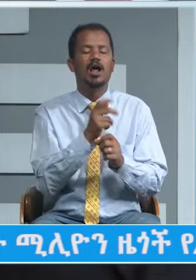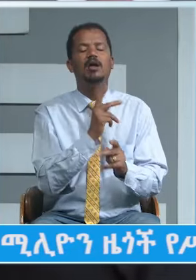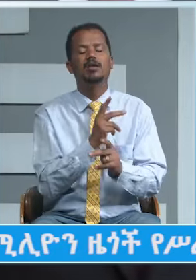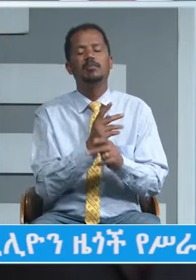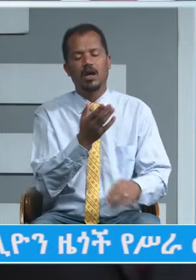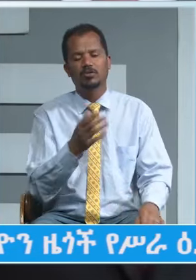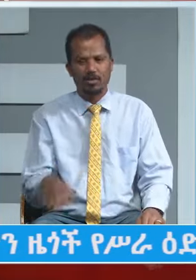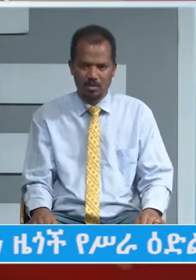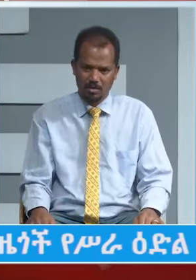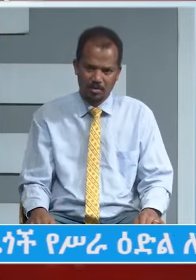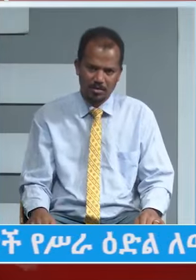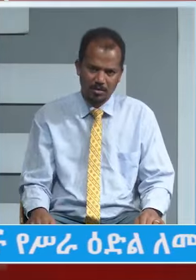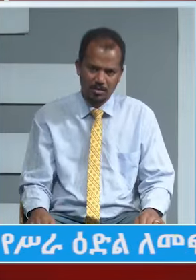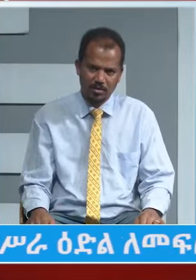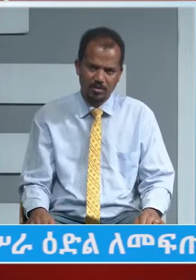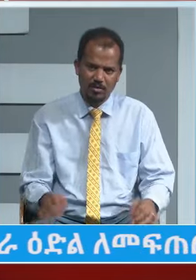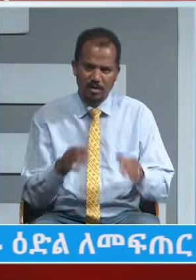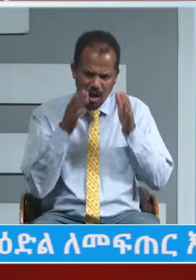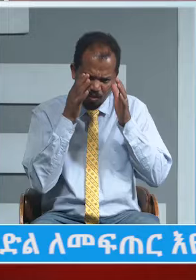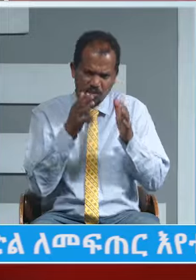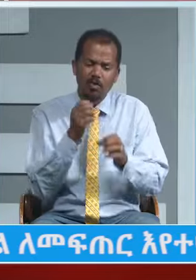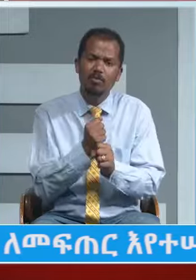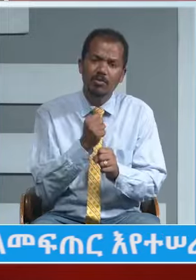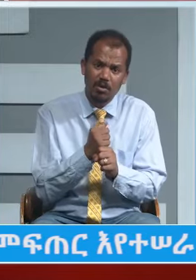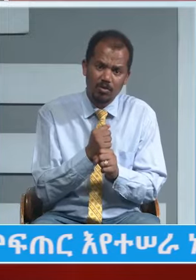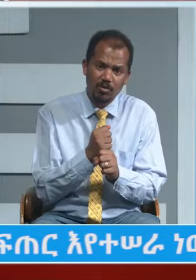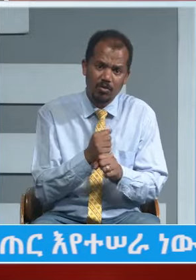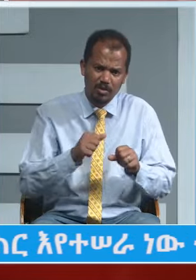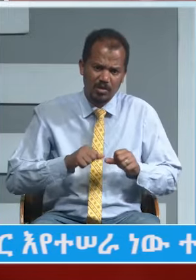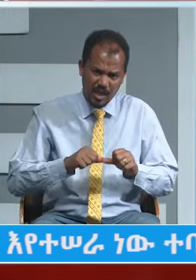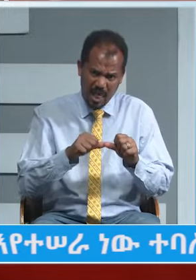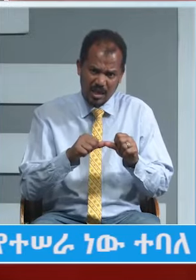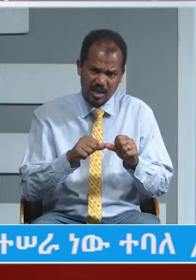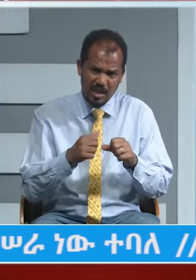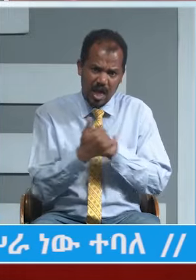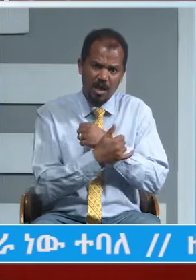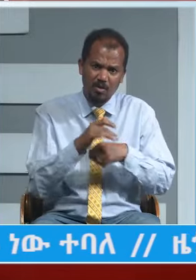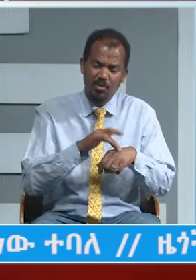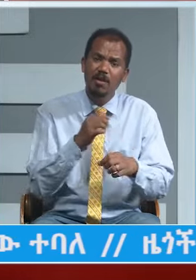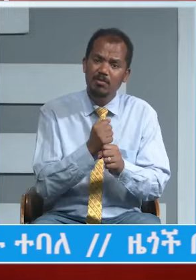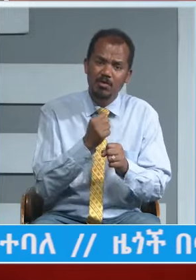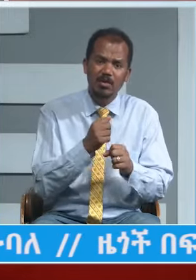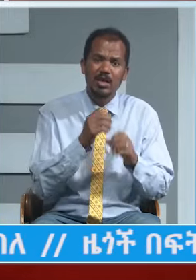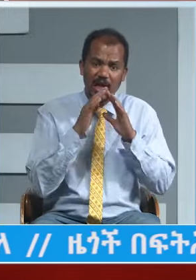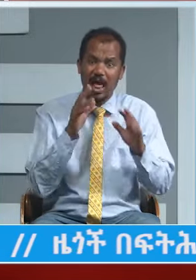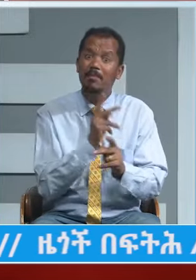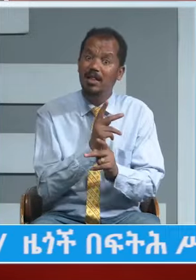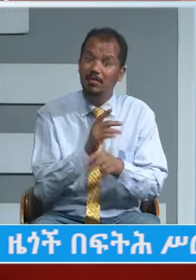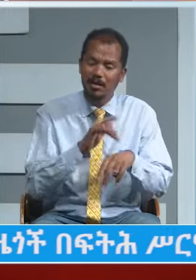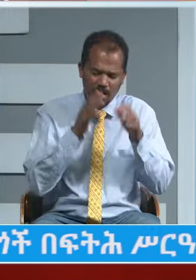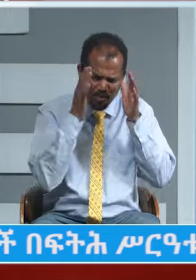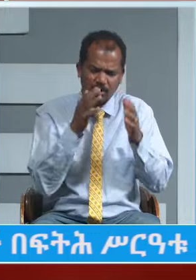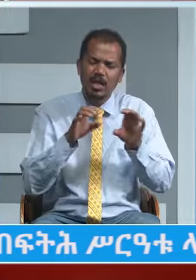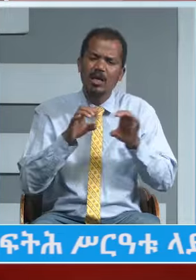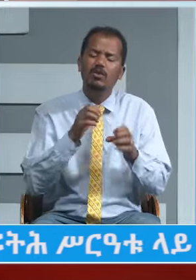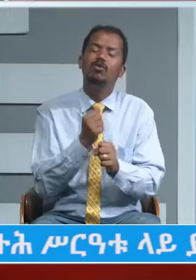እንደሚጠብቃቸው ምሁራኑ አመልክተዋል። ብሔራዊ ጥቅሞች ላይ አትኩረው እንዲሰሩ ዘላቂ የሆኑ የሀገሪቱ ብሔራዊ ጥቅሞች ላይ ማስጠበቅ ላይ